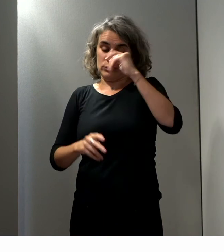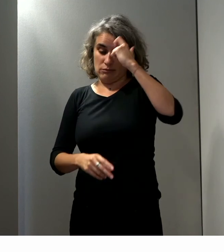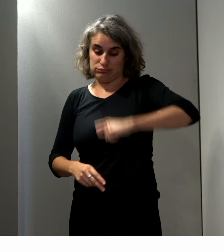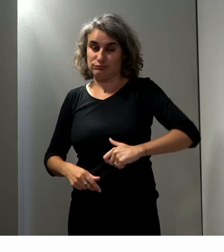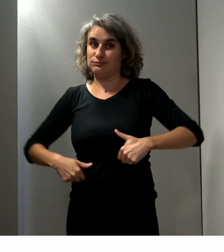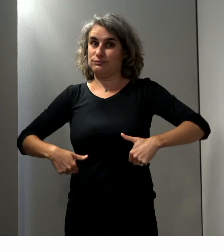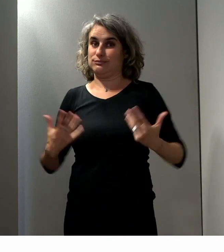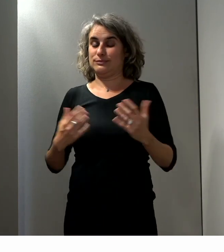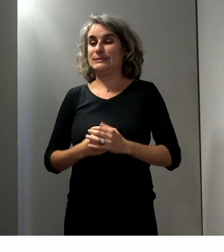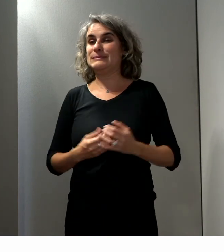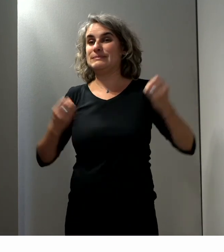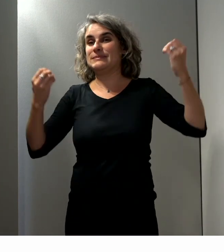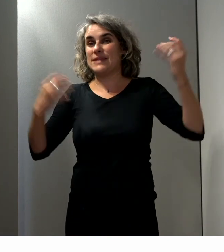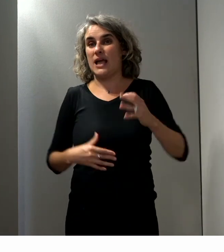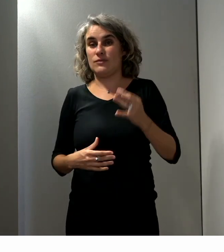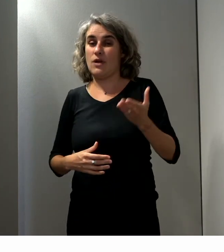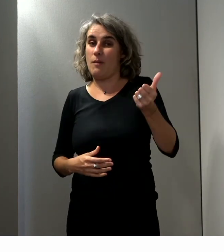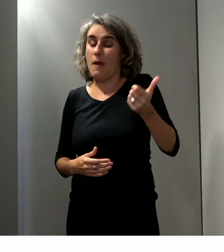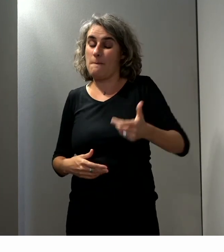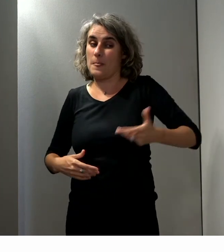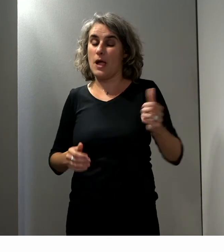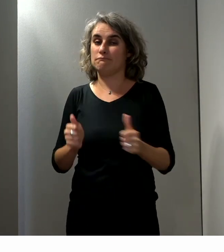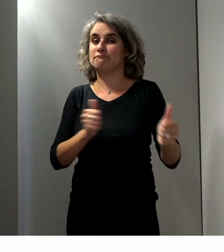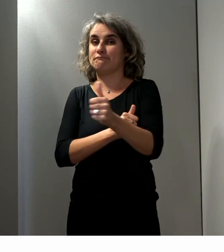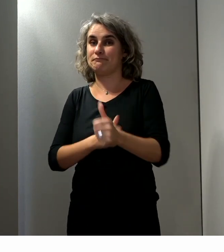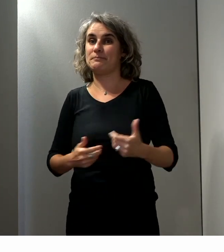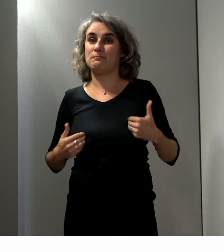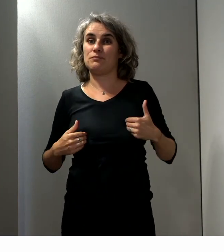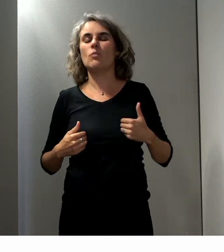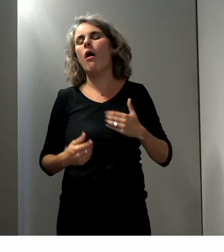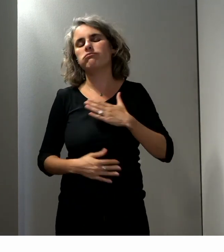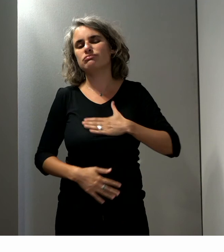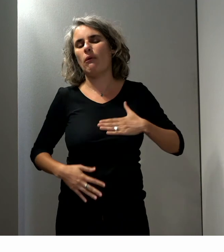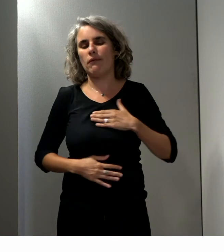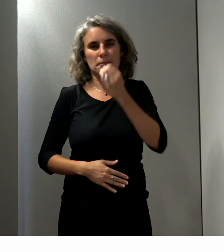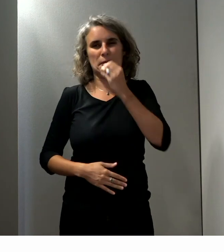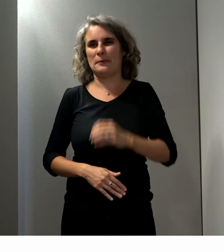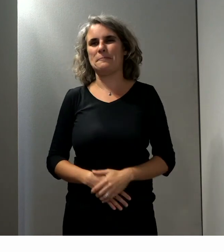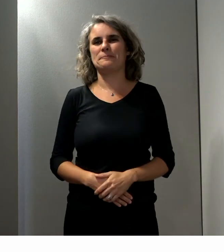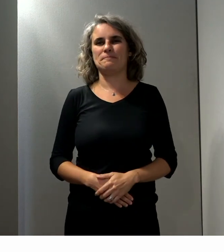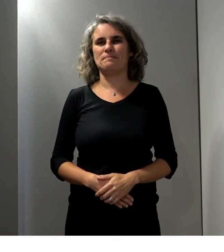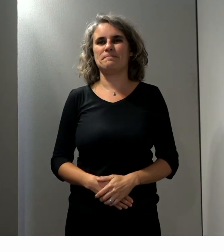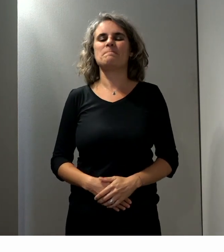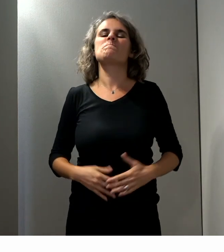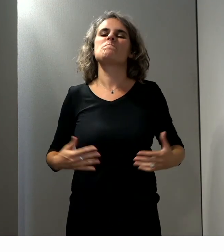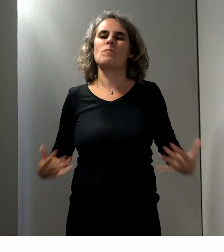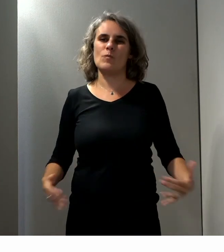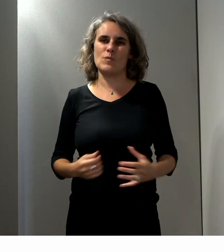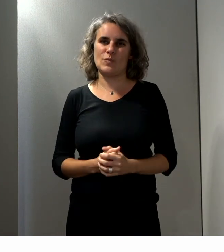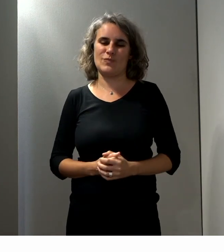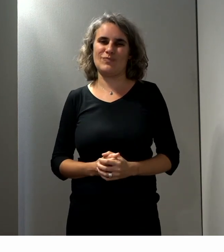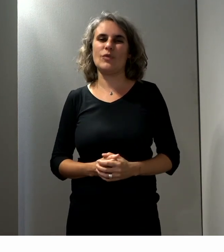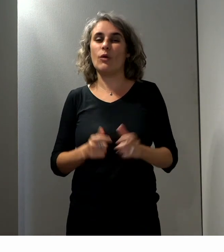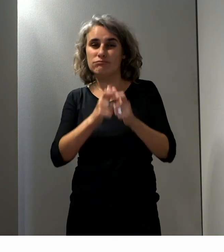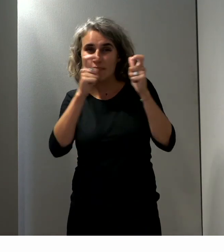arrive. encore souvent, c'est elle qui fait le boulot, quoi, comme d'habitude. Ça arrive. Je suis un entrepreneur heureux, moi. Et ben voilà, je pense qu'on peut s'arrêter là-dessus. Entreprendre, c'est vivre